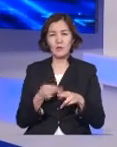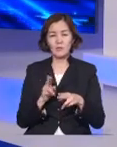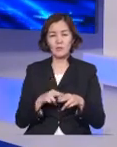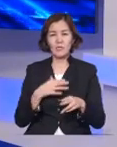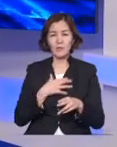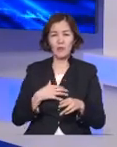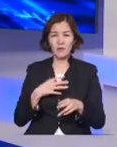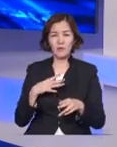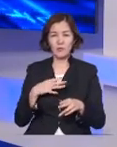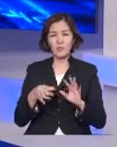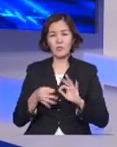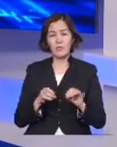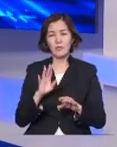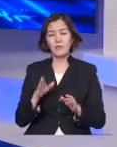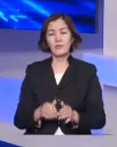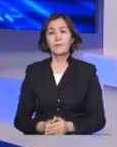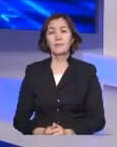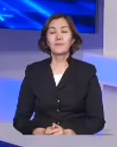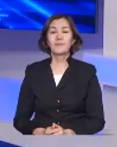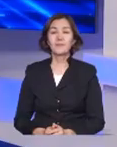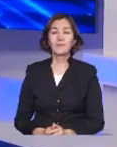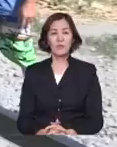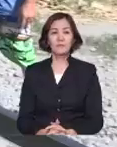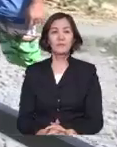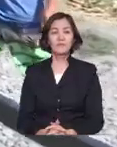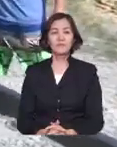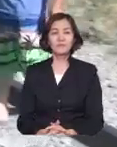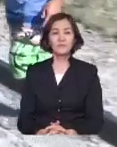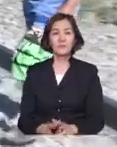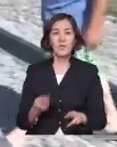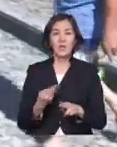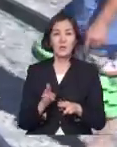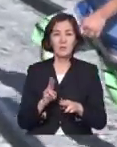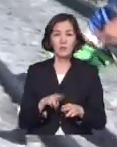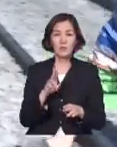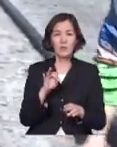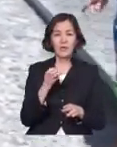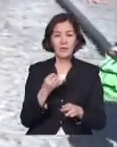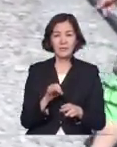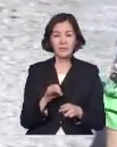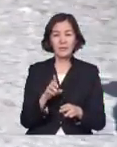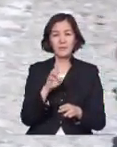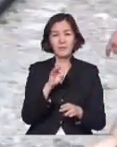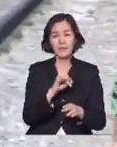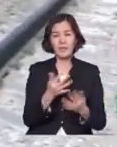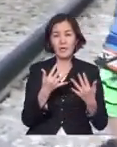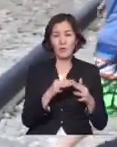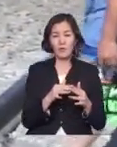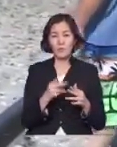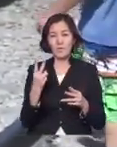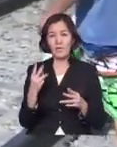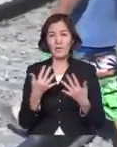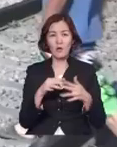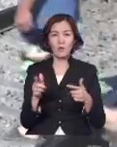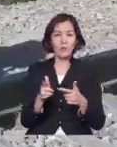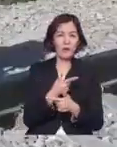дабыл қағып отыр. Тақырыпты тілшіміз толықтырады. Бұл Қарасай ауданына қарасты Береке ауылы мен Мереке елді мекенінің арасы,